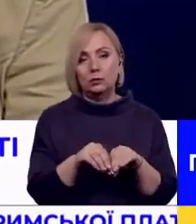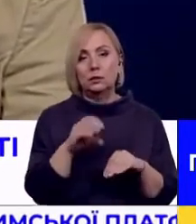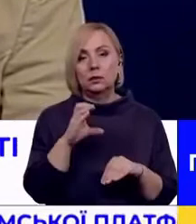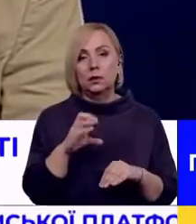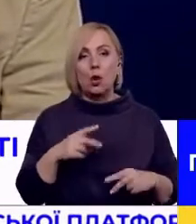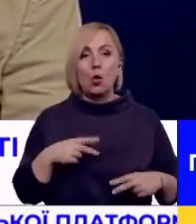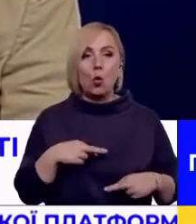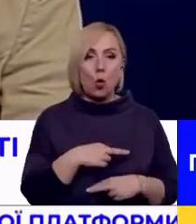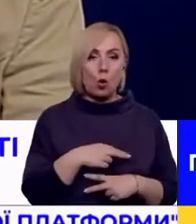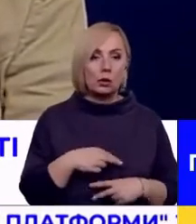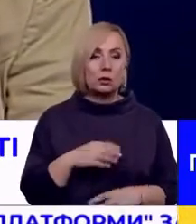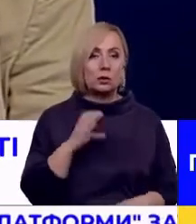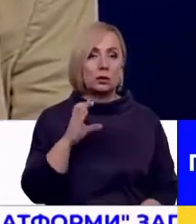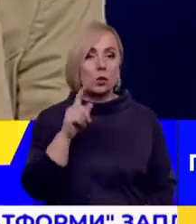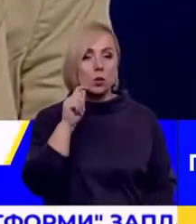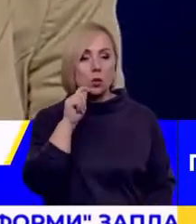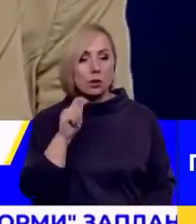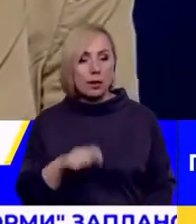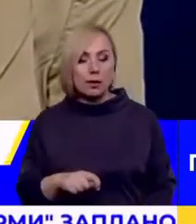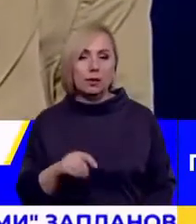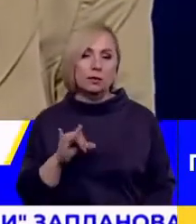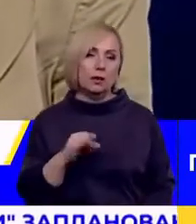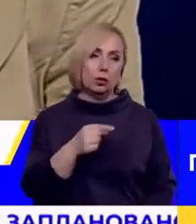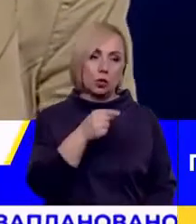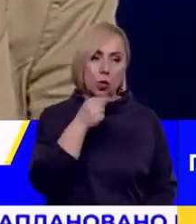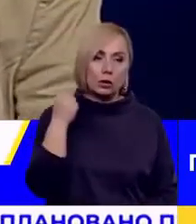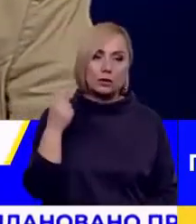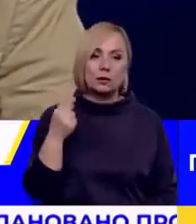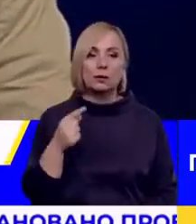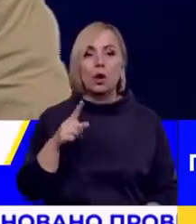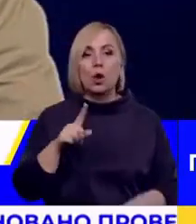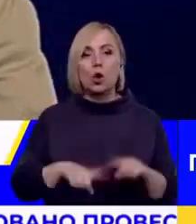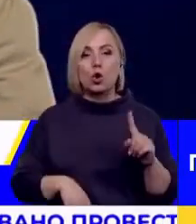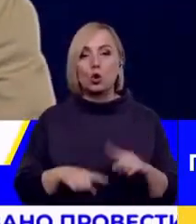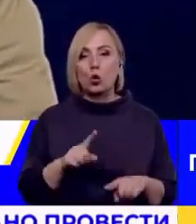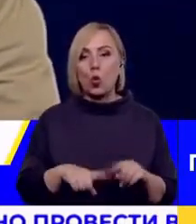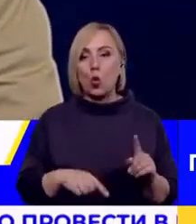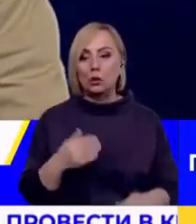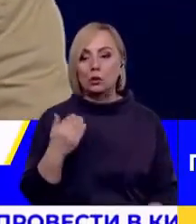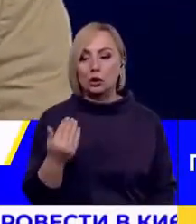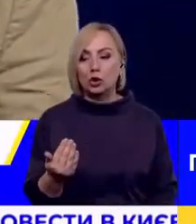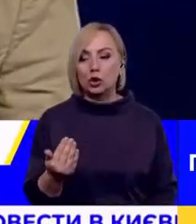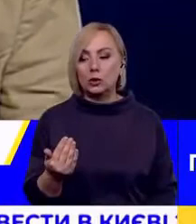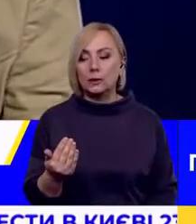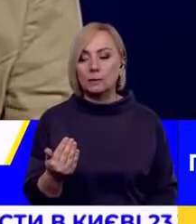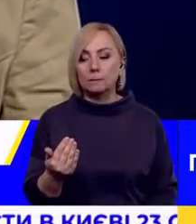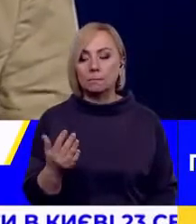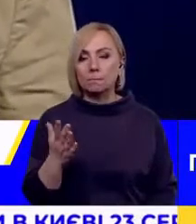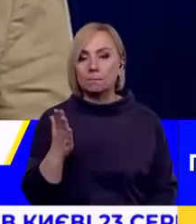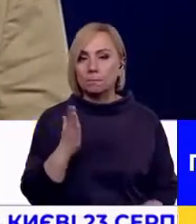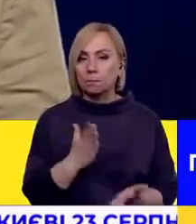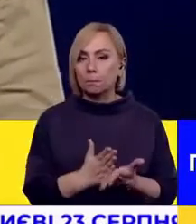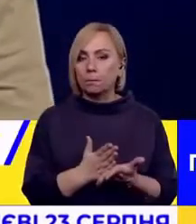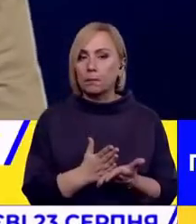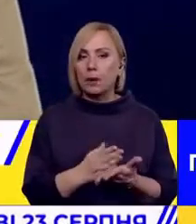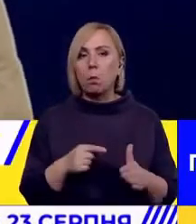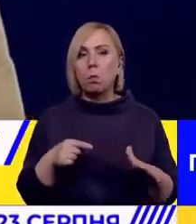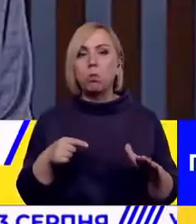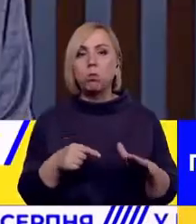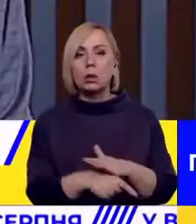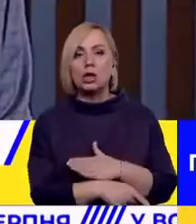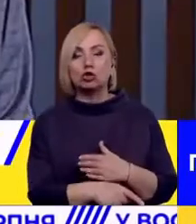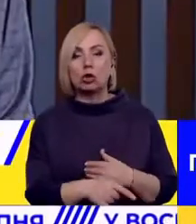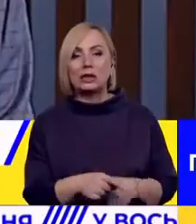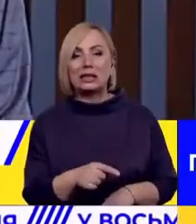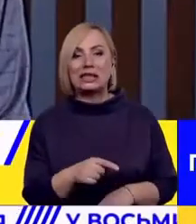угорцями, із українцями, із росіянами, тому що родичі Столтенберга, вони є, по суті, біженцями